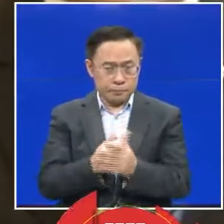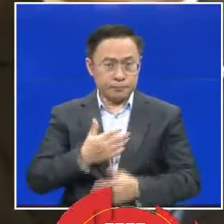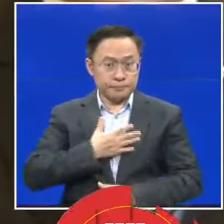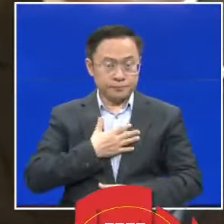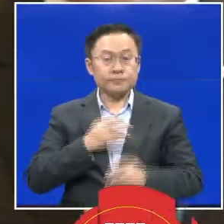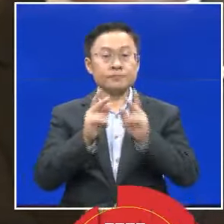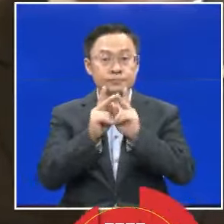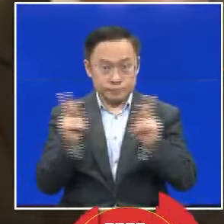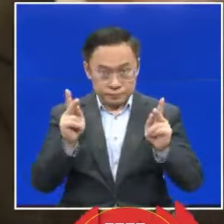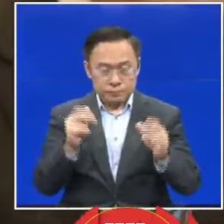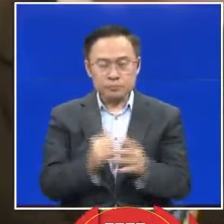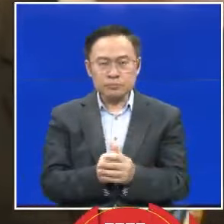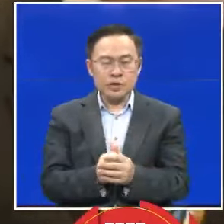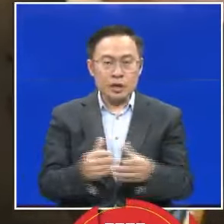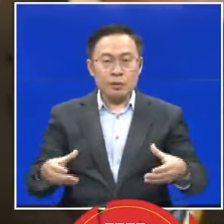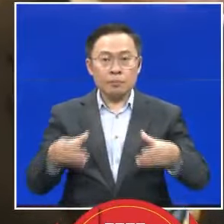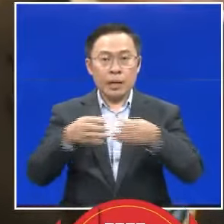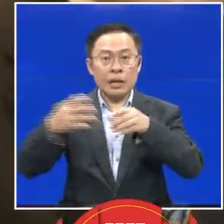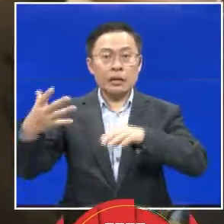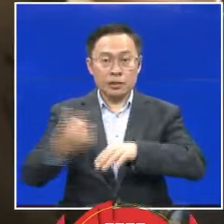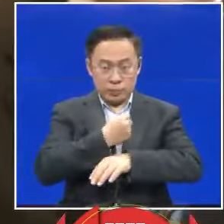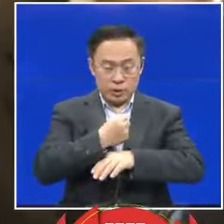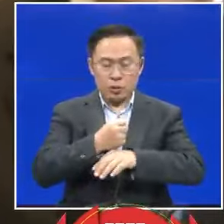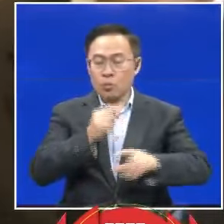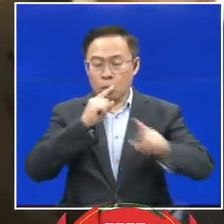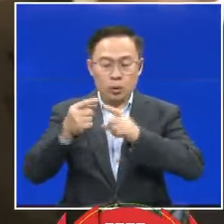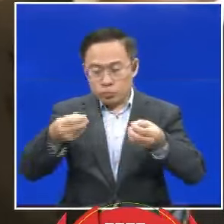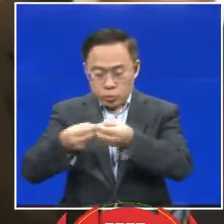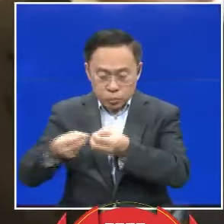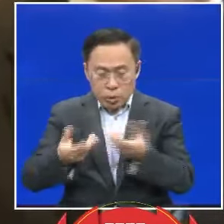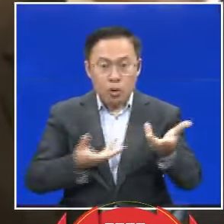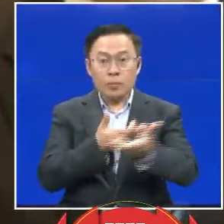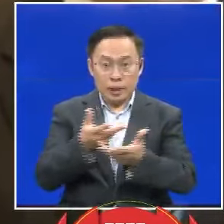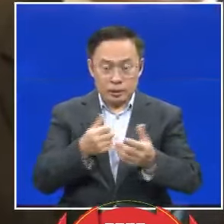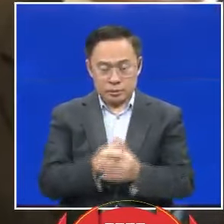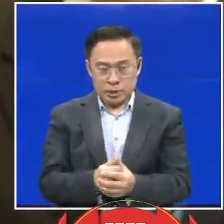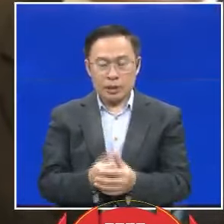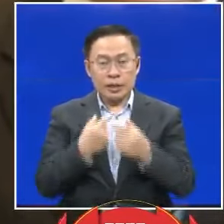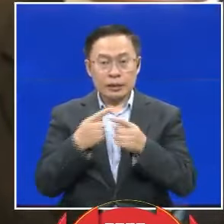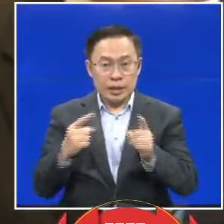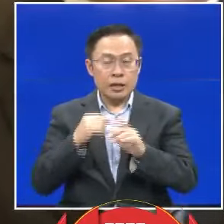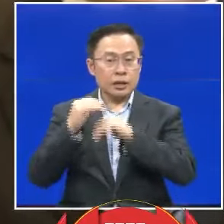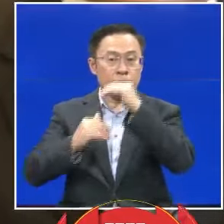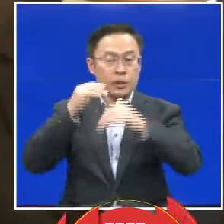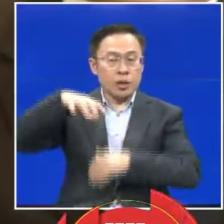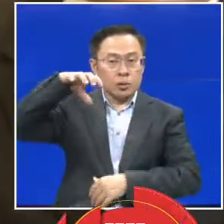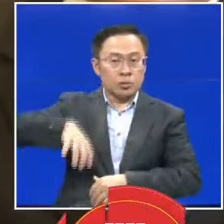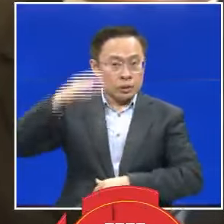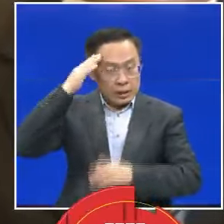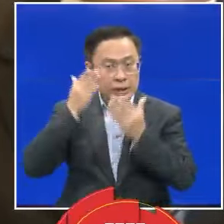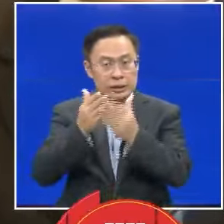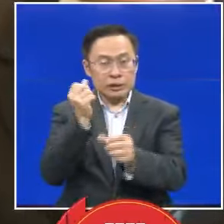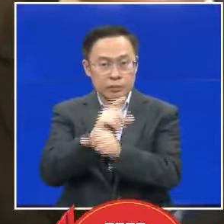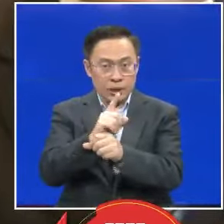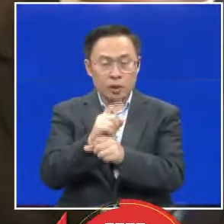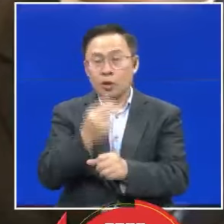กรรมาธิการที่มีหลายพรรคการเมืองฉะนั้นเนี่ยต้องฟังทุกฝ่ายถ้าพูดถึงการพัฒนากองทัพยังไงก็ต้องพูดถึงขีดความส